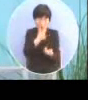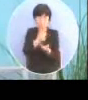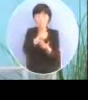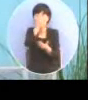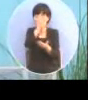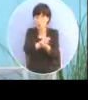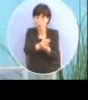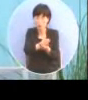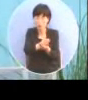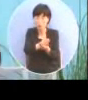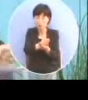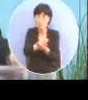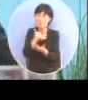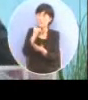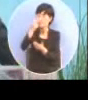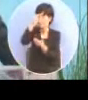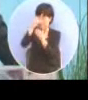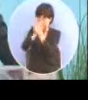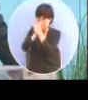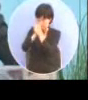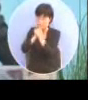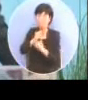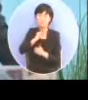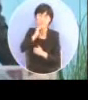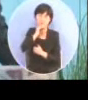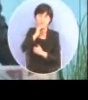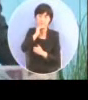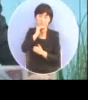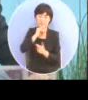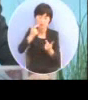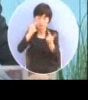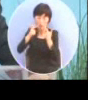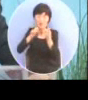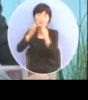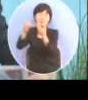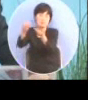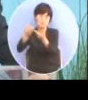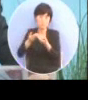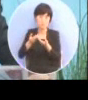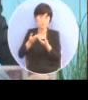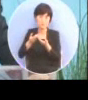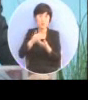Chúng ta chớ để lừa dối, cứ chờ đợi thì cái thời gian biểu của Đức Chúa Trời đến, ứng đáp sẽ đến chính xác.